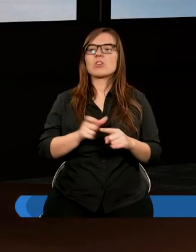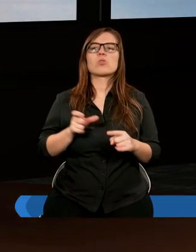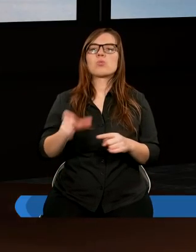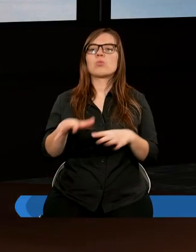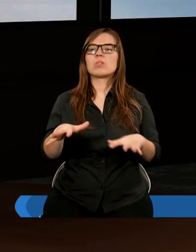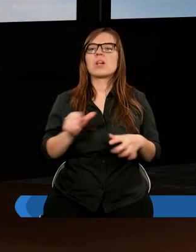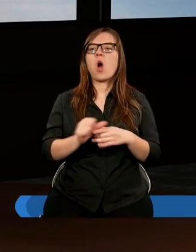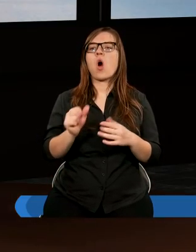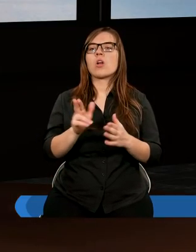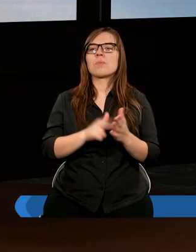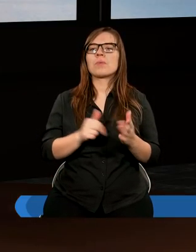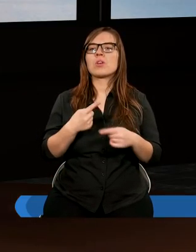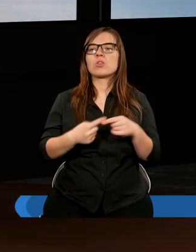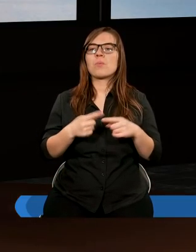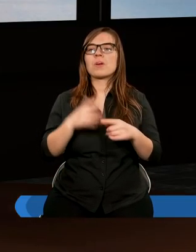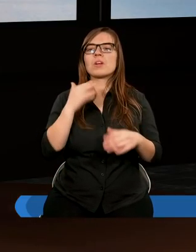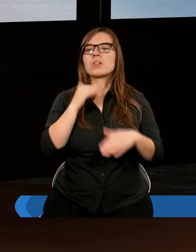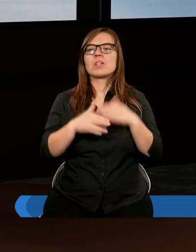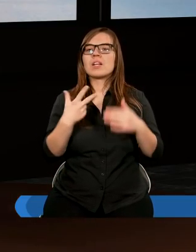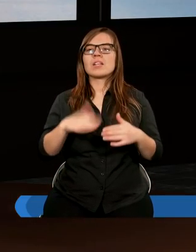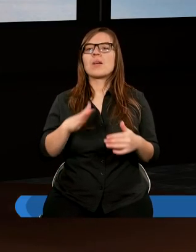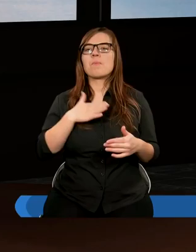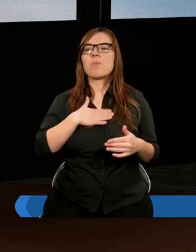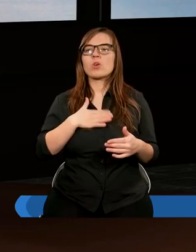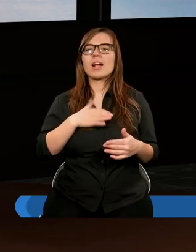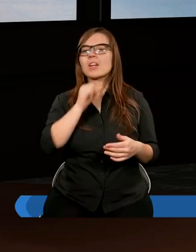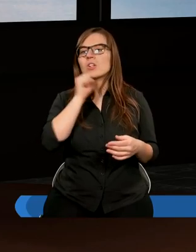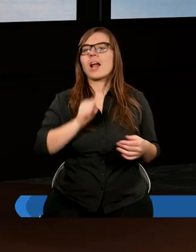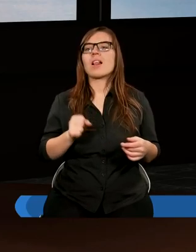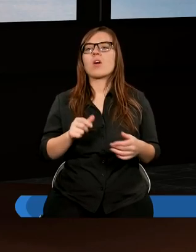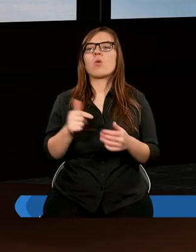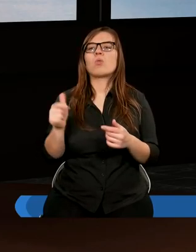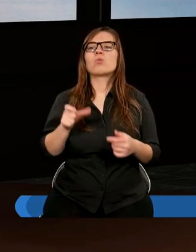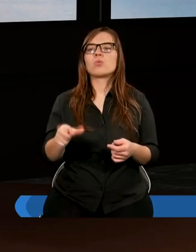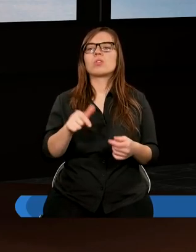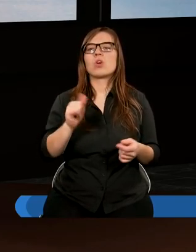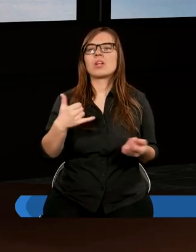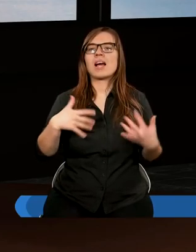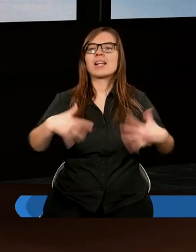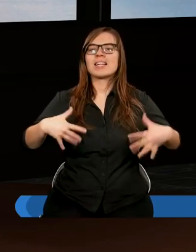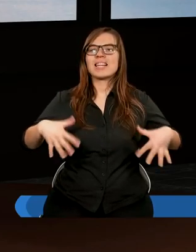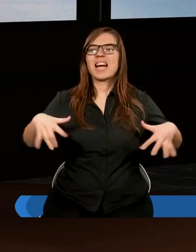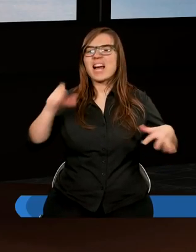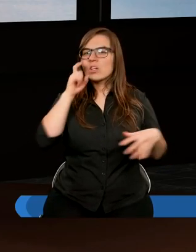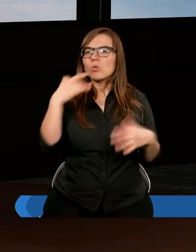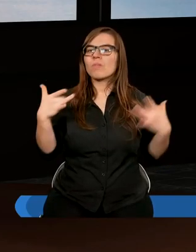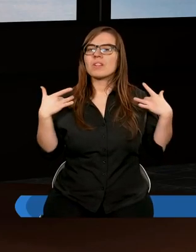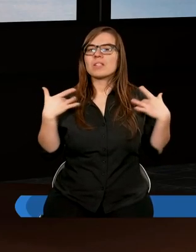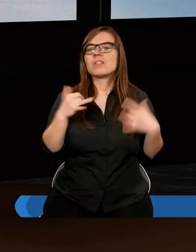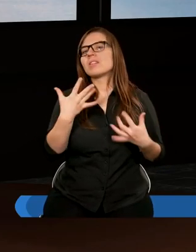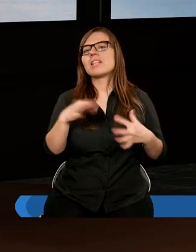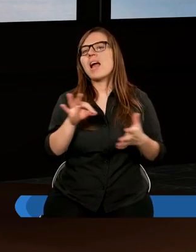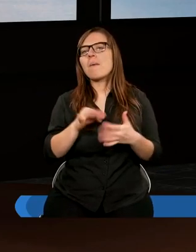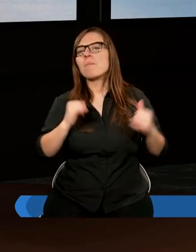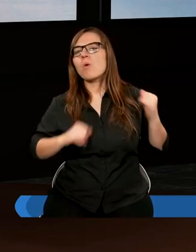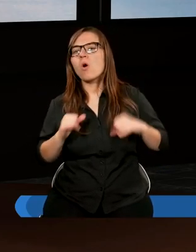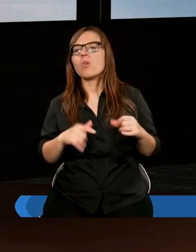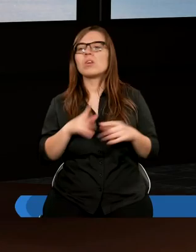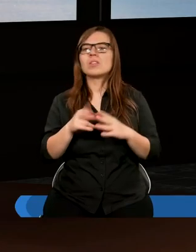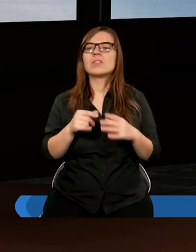jestem od miesiąca dopiero szczęśliwą nieposiadaczką żadnego długu. I to w jakim stresie człowiek żyje, w jakim niepokoju.